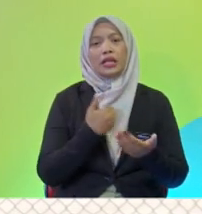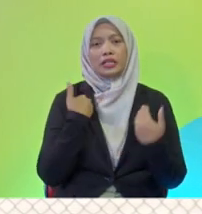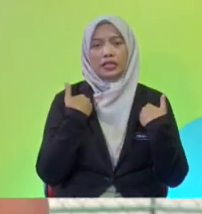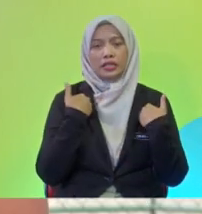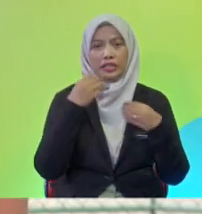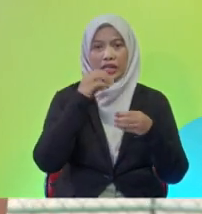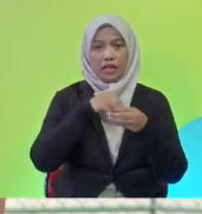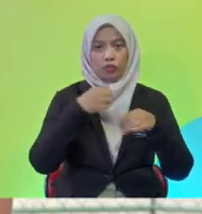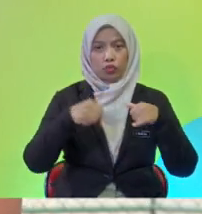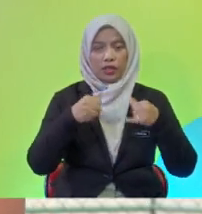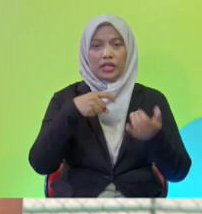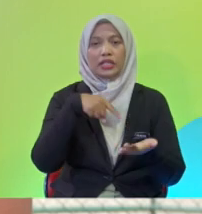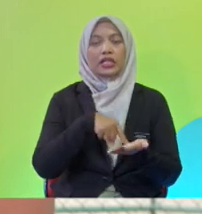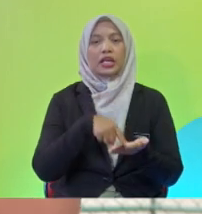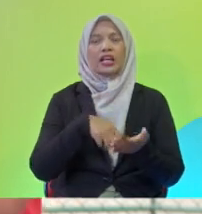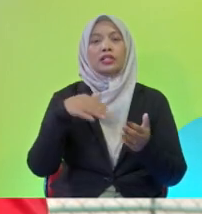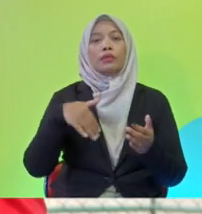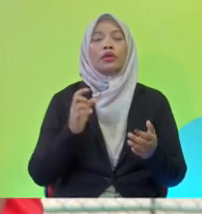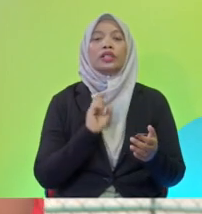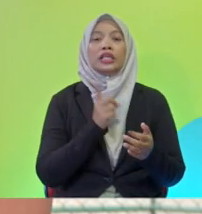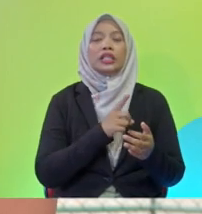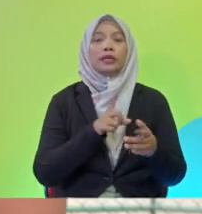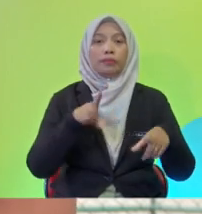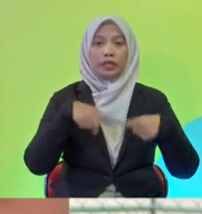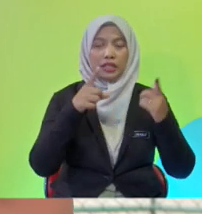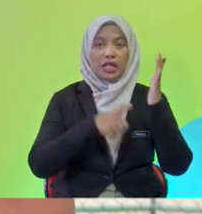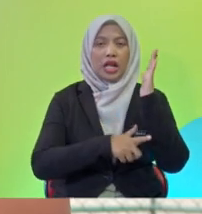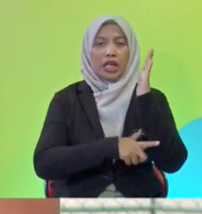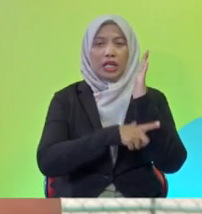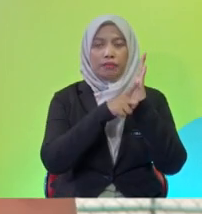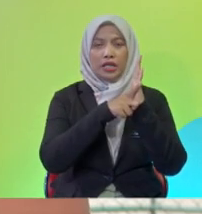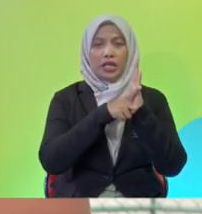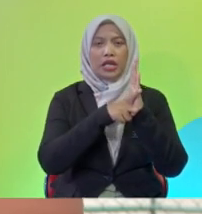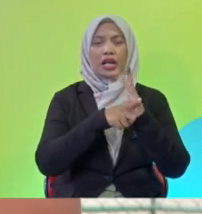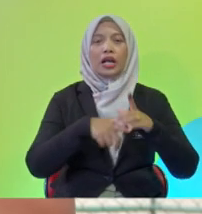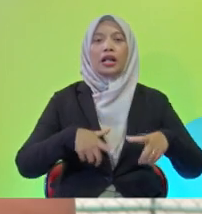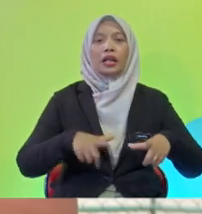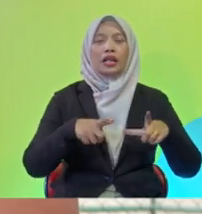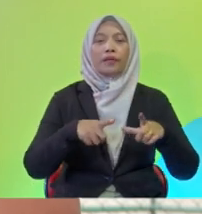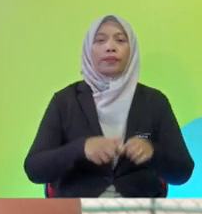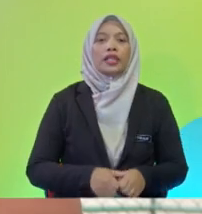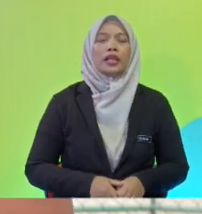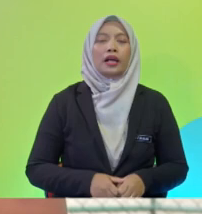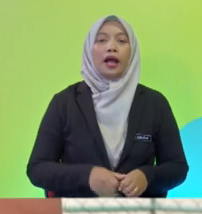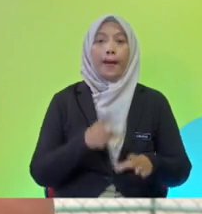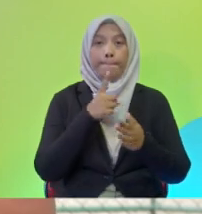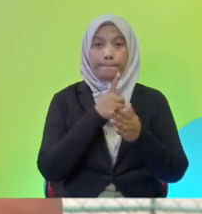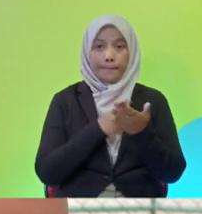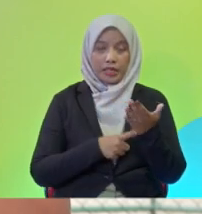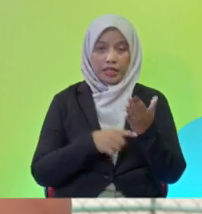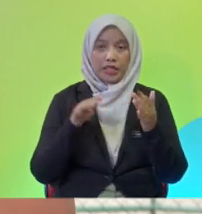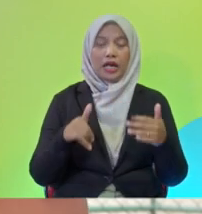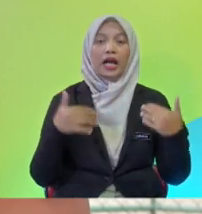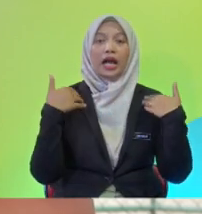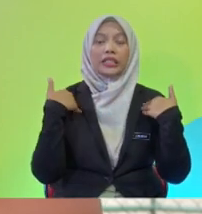dodgeball ni cikgu? Baiklah, sebelum kita pergi lebih lanjut, jadi saya nak terangkan dulu asas permainan dodgeball. Apa baik yang perlu